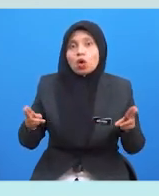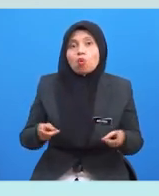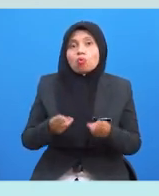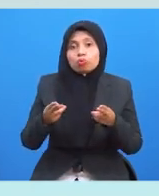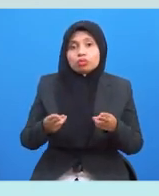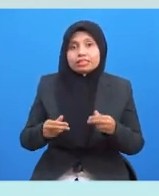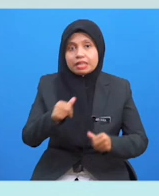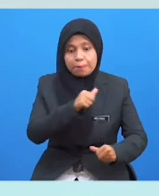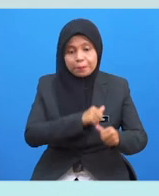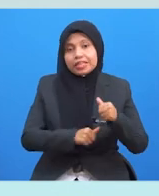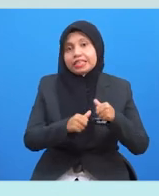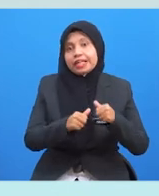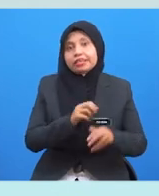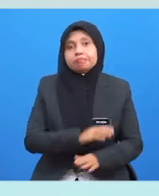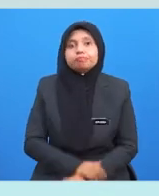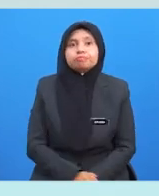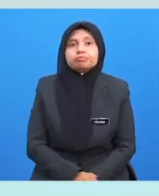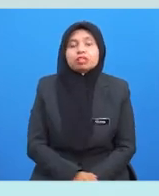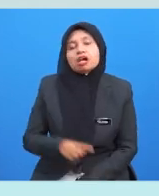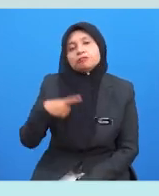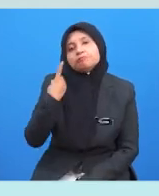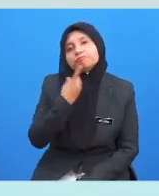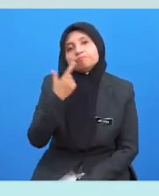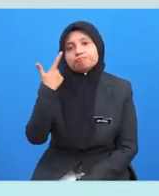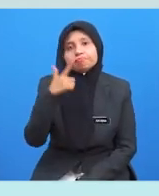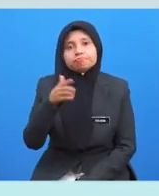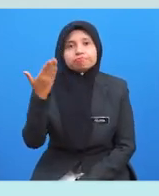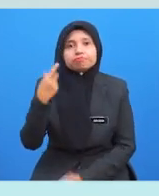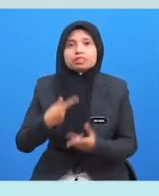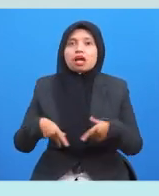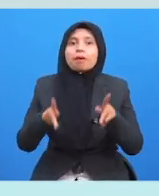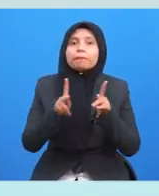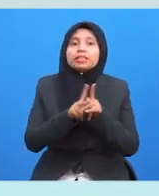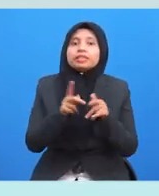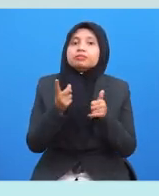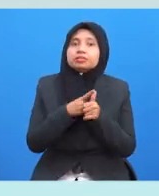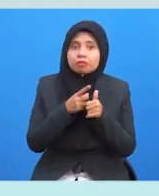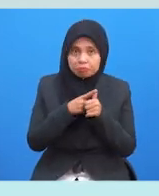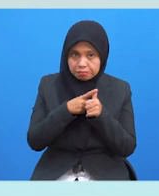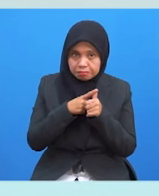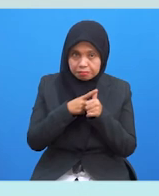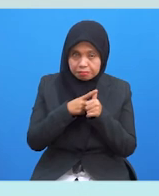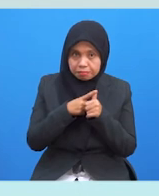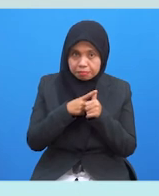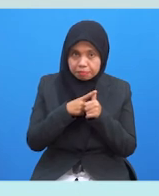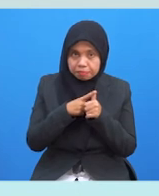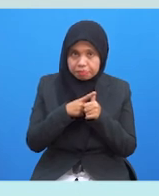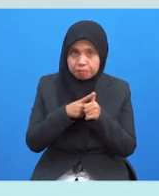urusan perdagangan. Kita lihat dahulu kepentingan yang pertama,